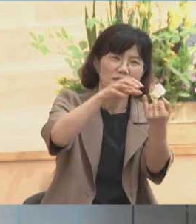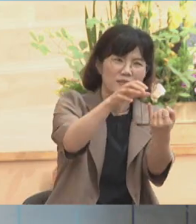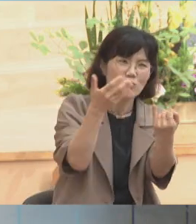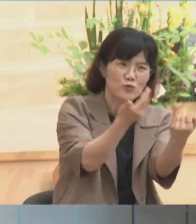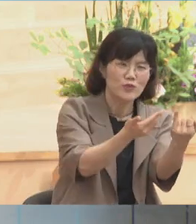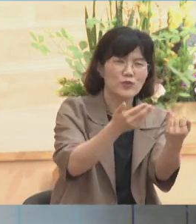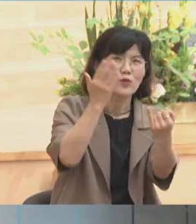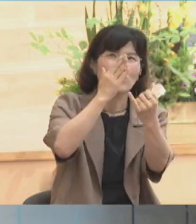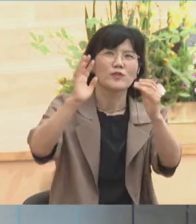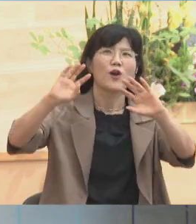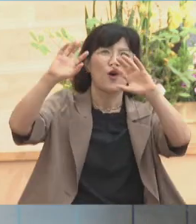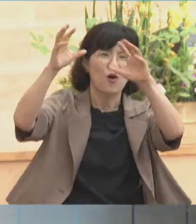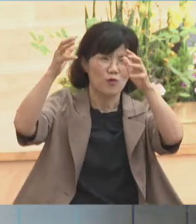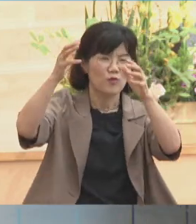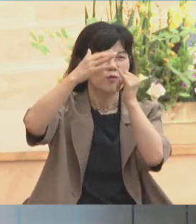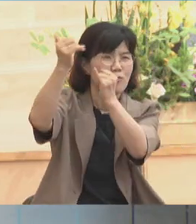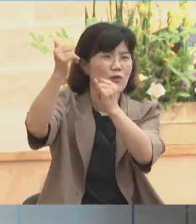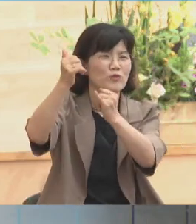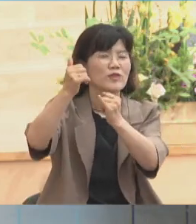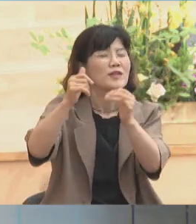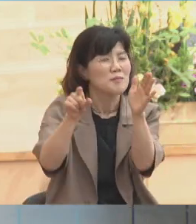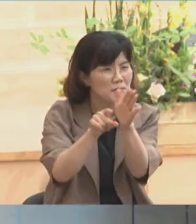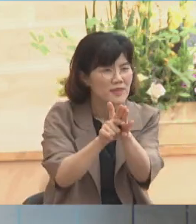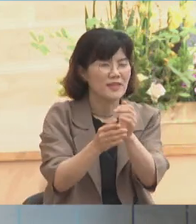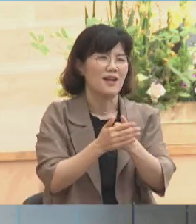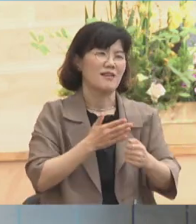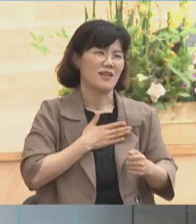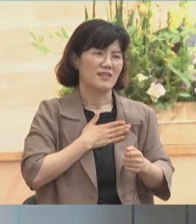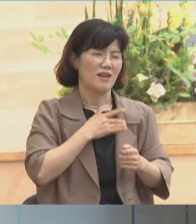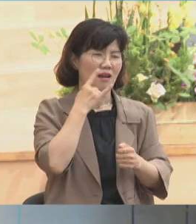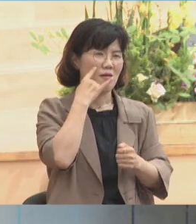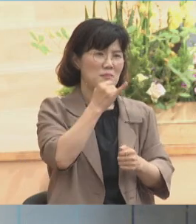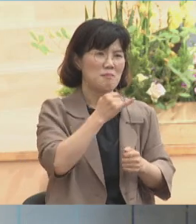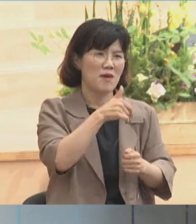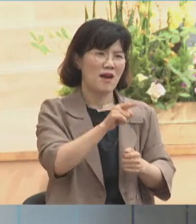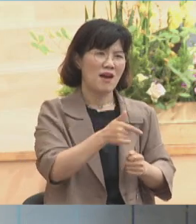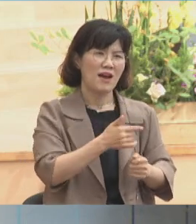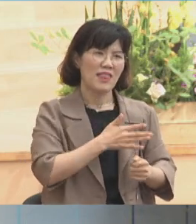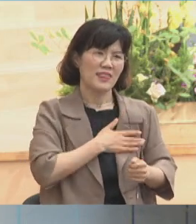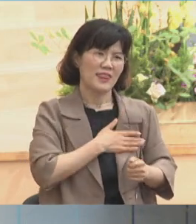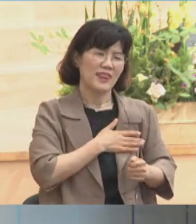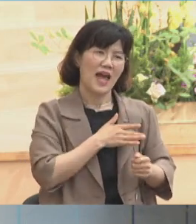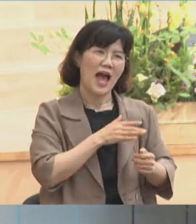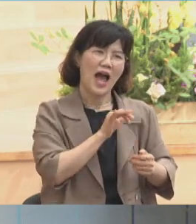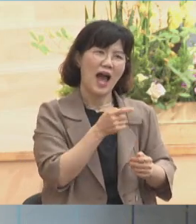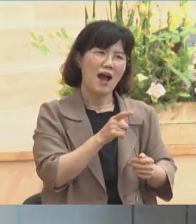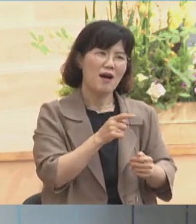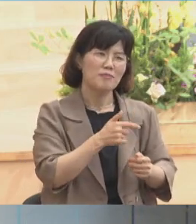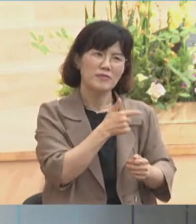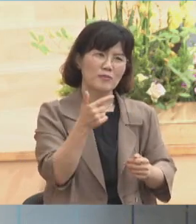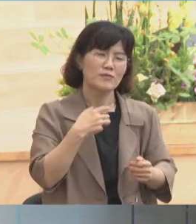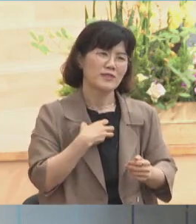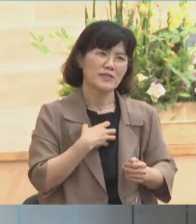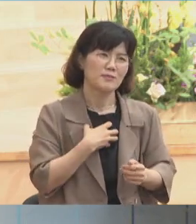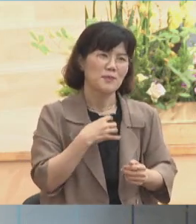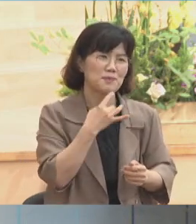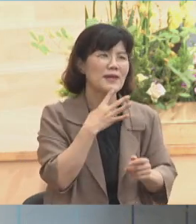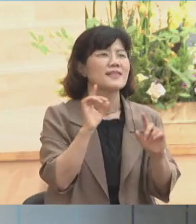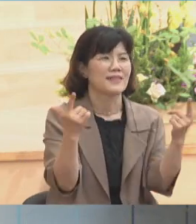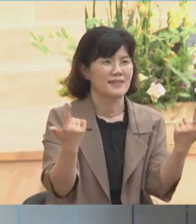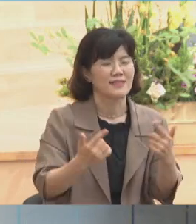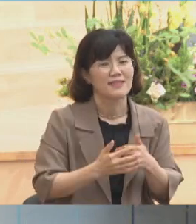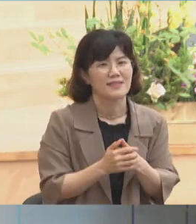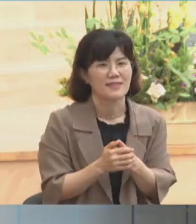또 천국으로 불러주실 것을 믿으니 저는 엄마의 간암 판정이 그렇게 마음이 아프고 슬프지만은